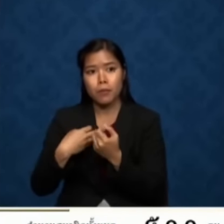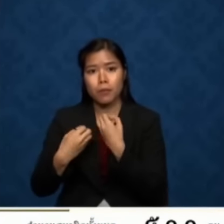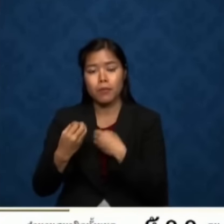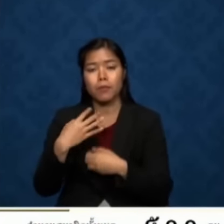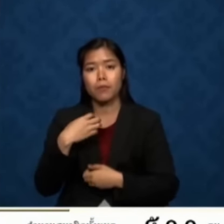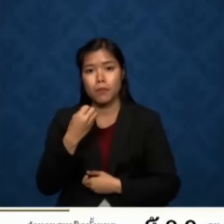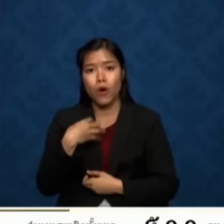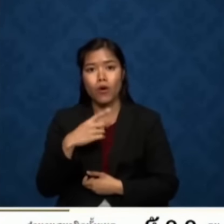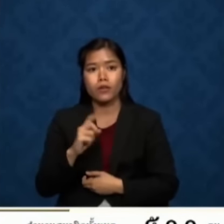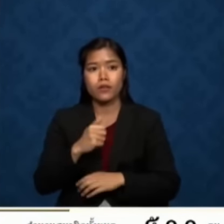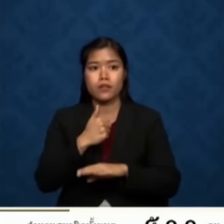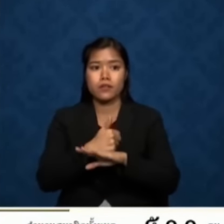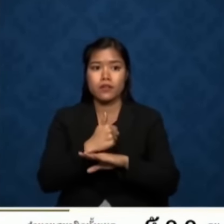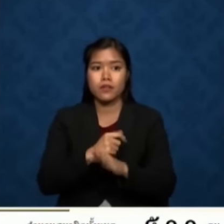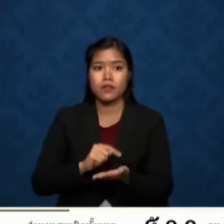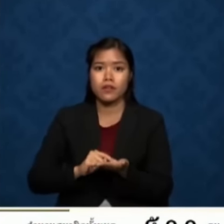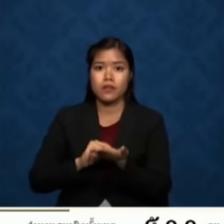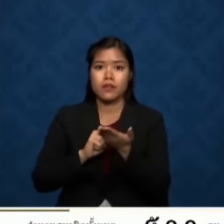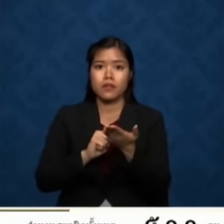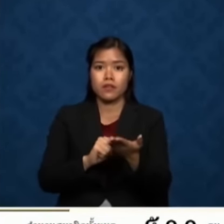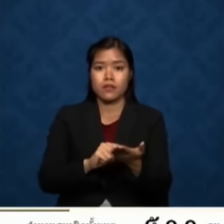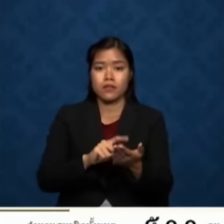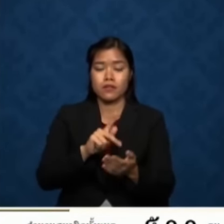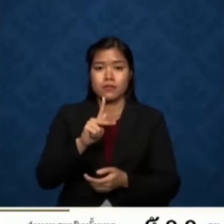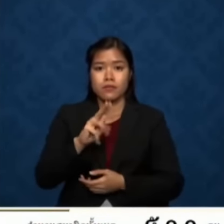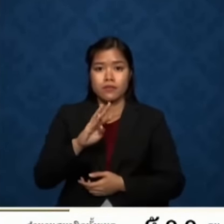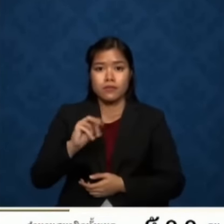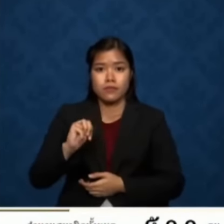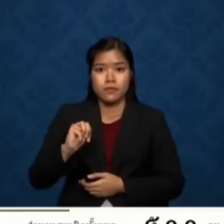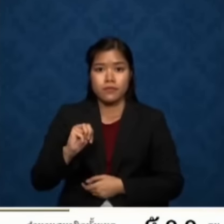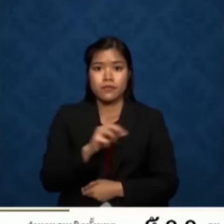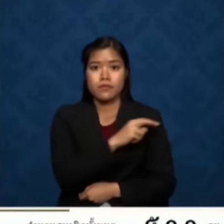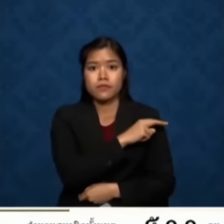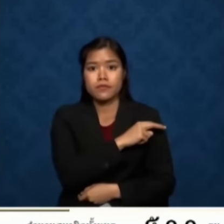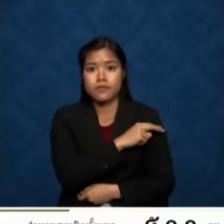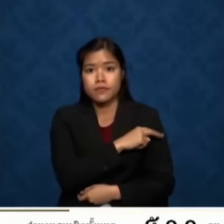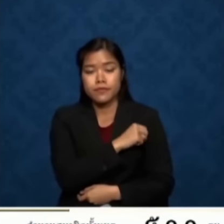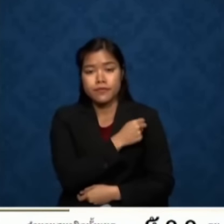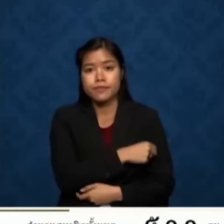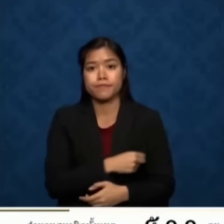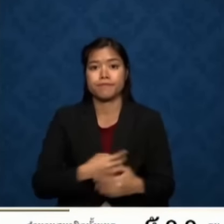อธิบดีกรมราชทัณฑ์อธิบดีมีความรอบคอบมาก